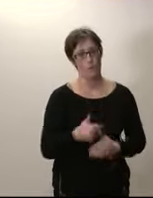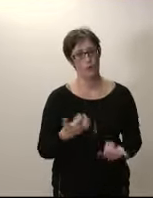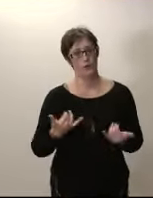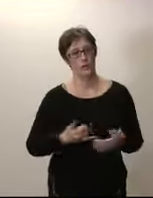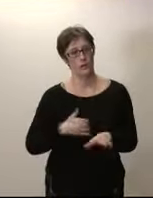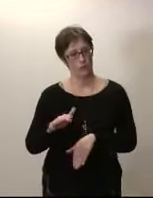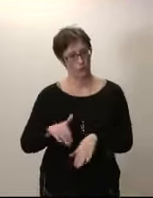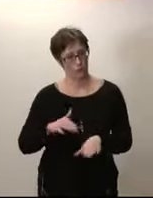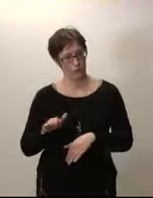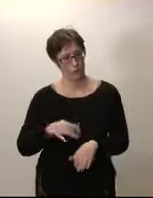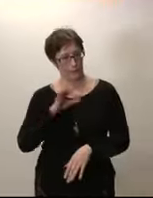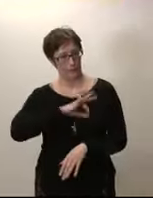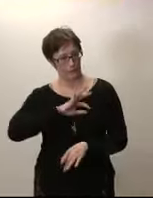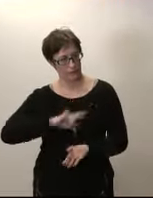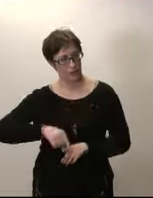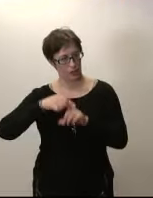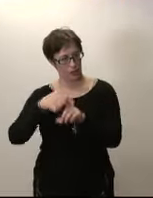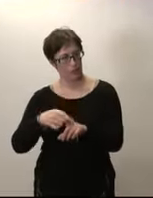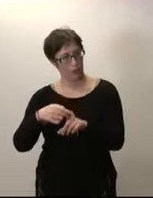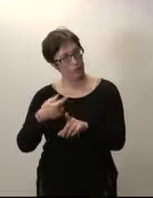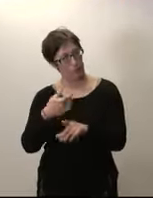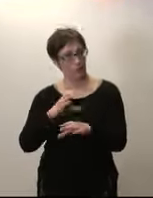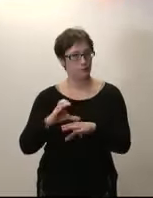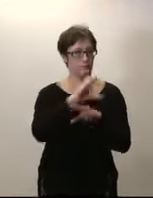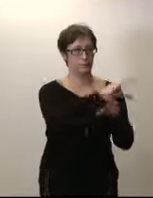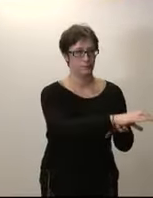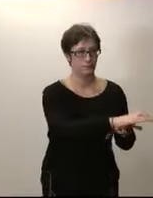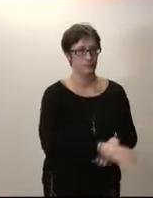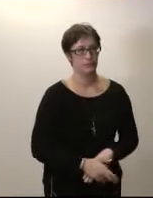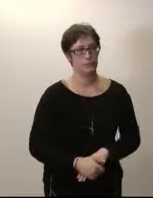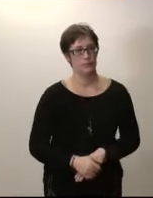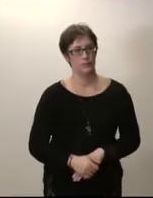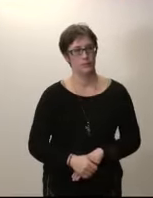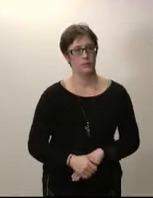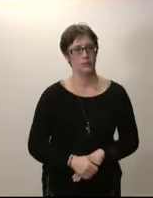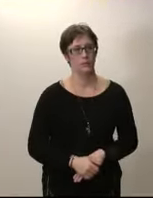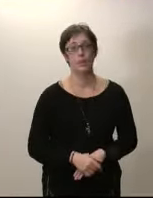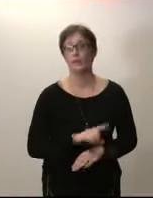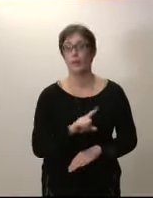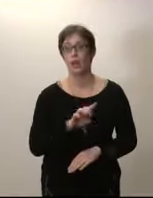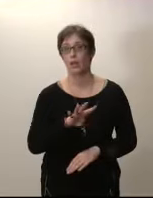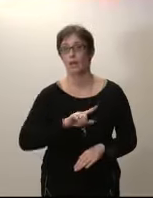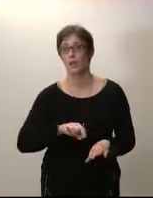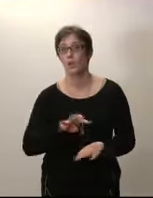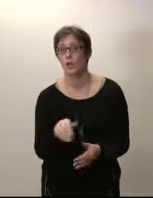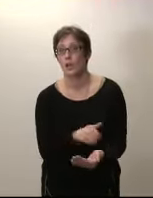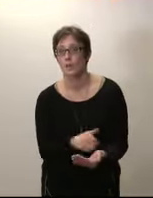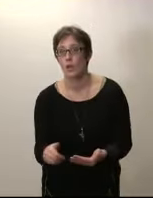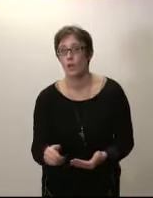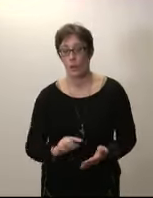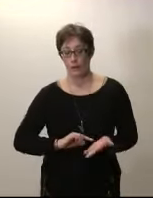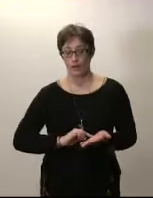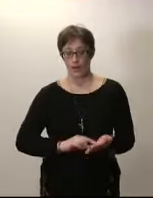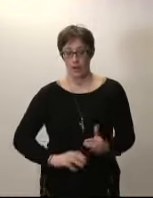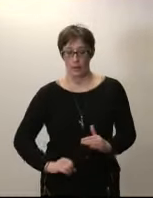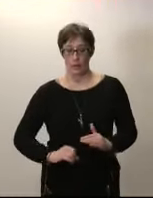suffisant qui puisse être versé à la section d'investissement. Donc, ce n'est pas les 4,4 millions qui permettent de baisser la dette de 6